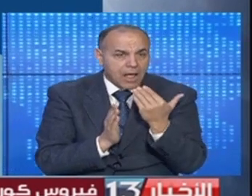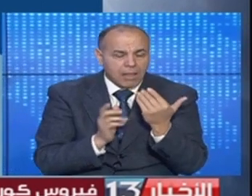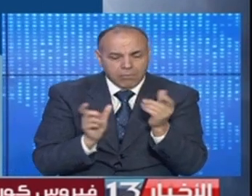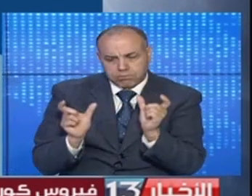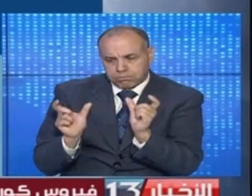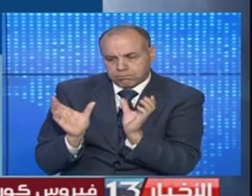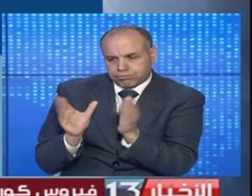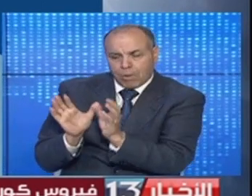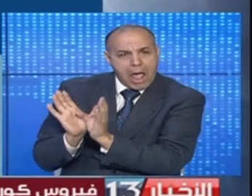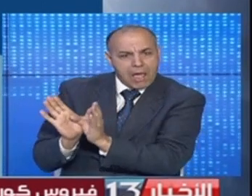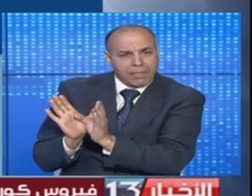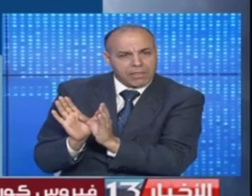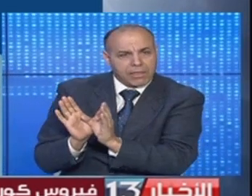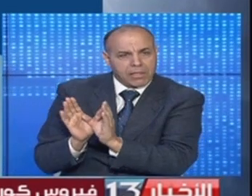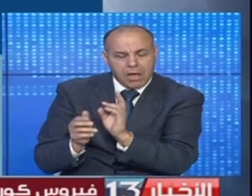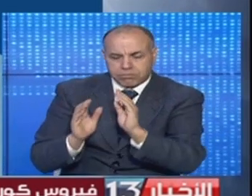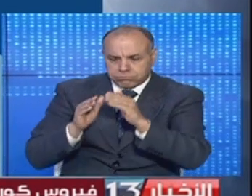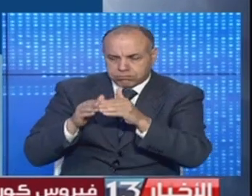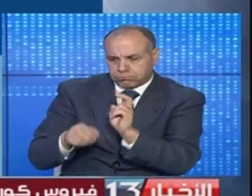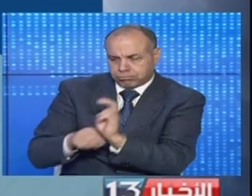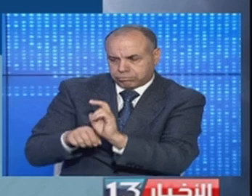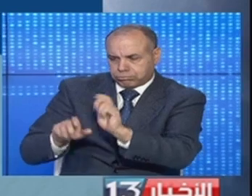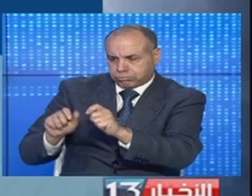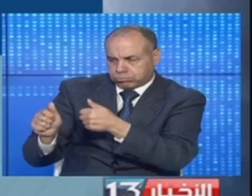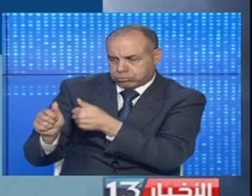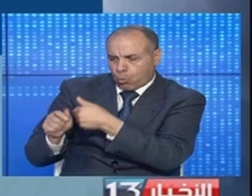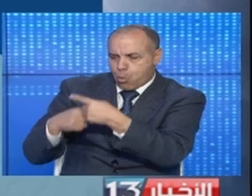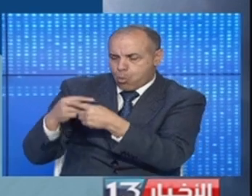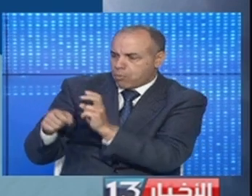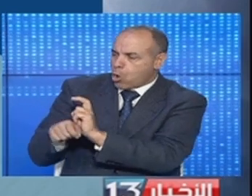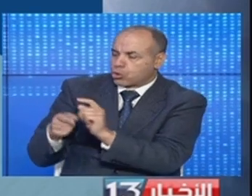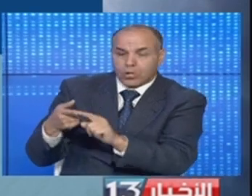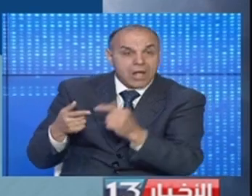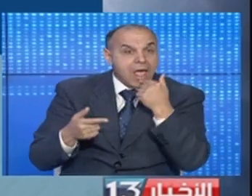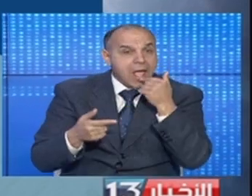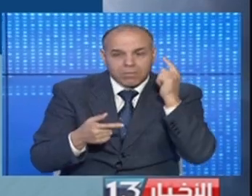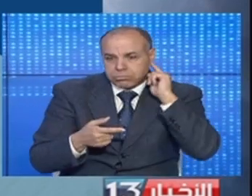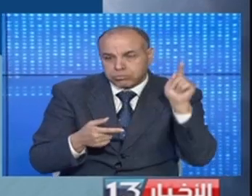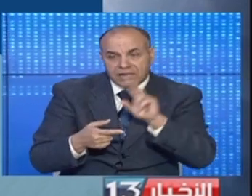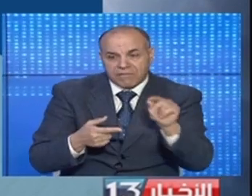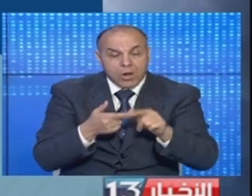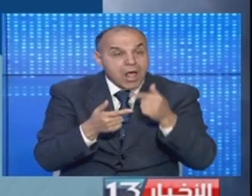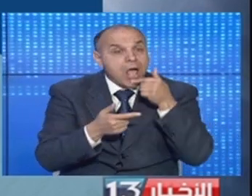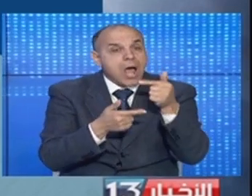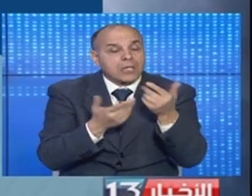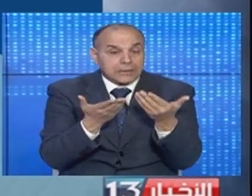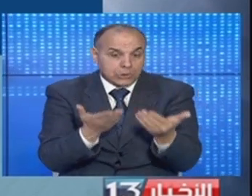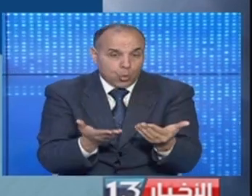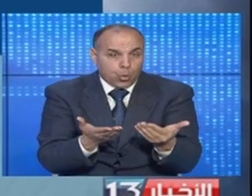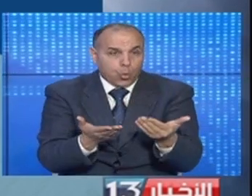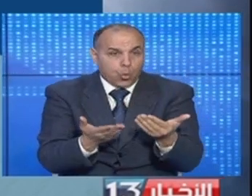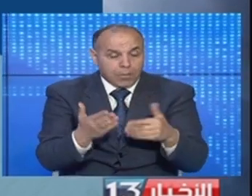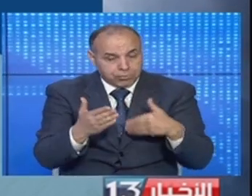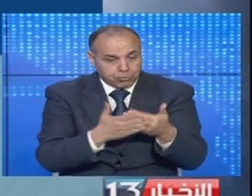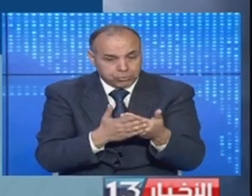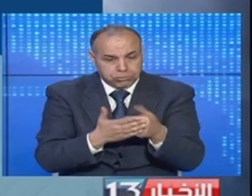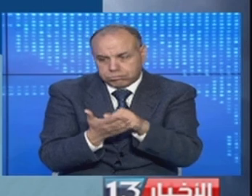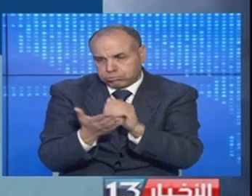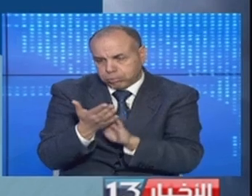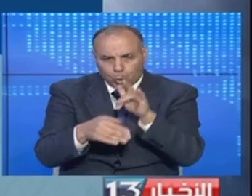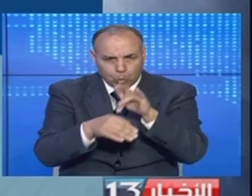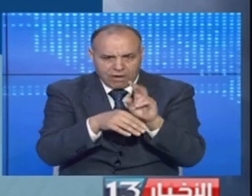الحجر الصحي على متن اليخوت وهم محل متابعه يوميه واكد المصدر ذاته انه لم يتم الى غايه اليوم تسجيل